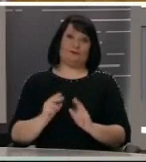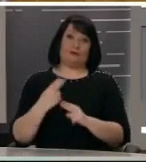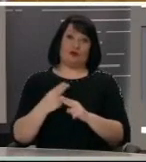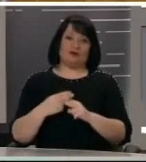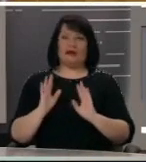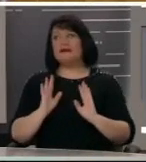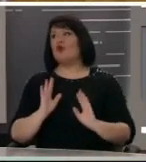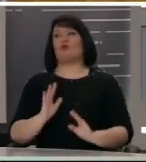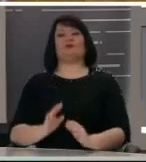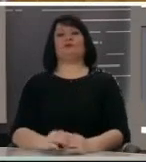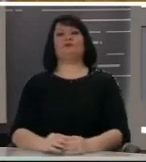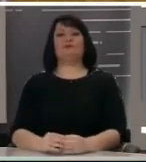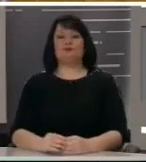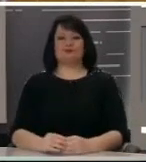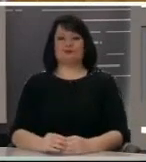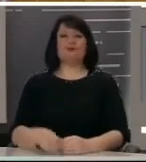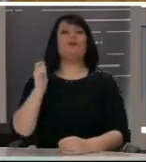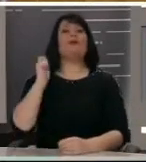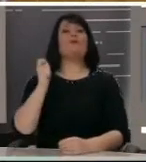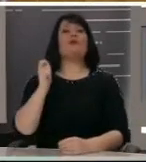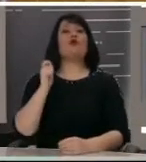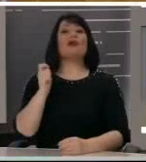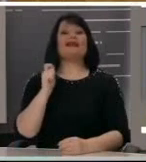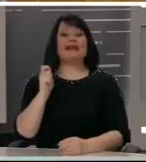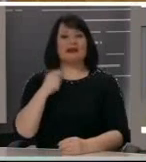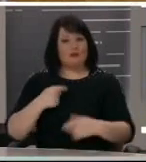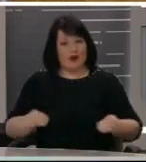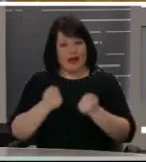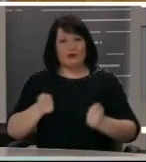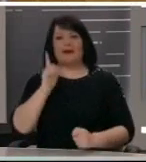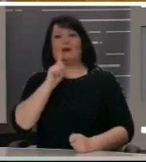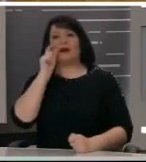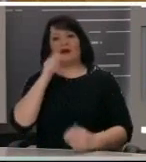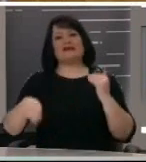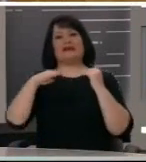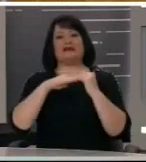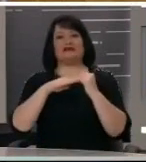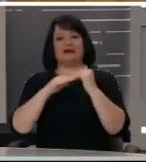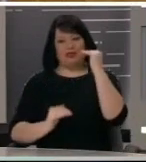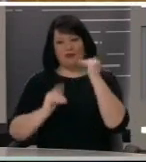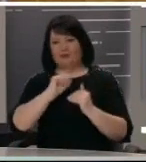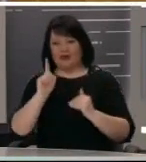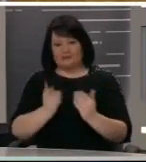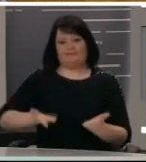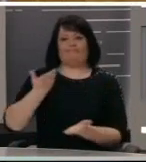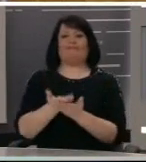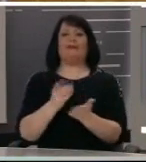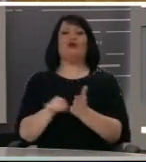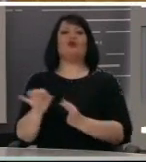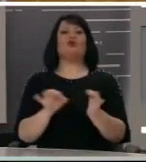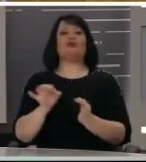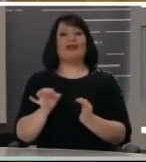Στο πλαίσιο της πολιτικής κατά των έμφυλων διακρίσεων, λοιπόν, κατατέθηκε στη Βουλή το σχέδιο νόμου για